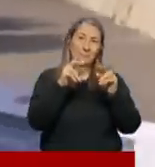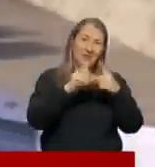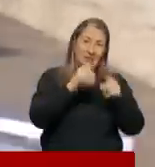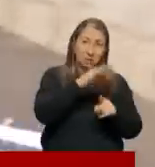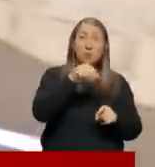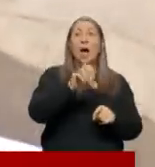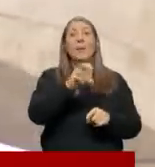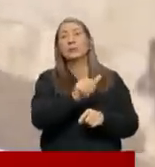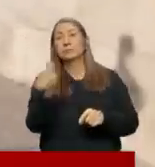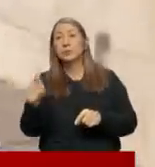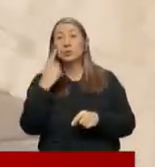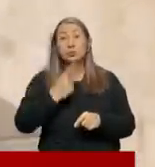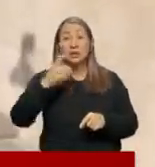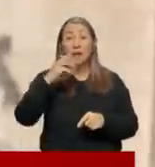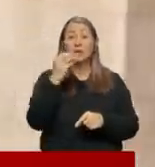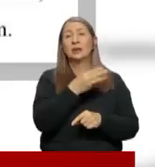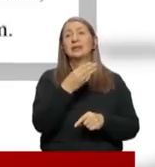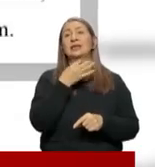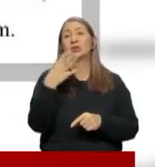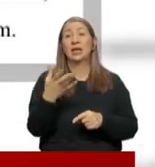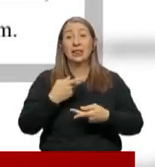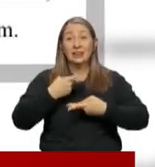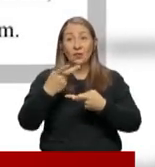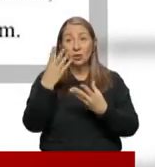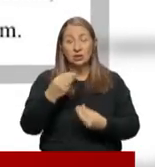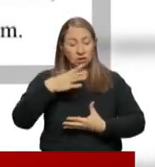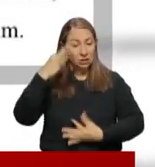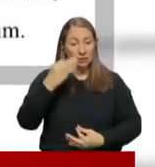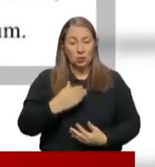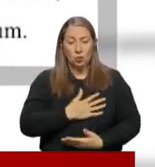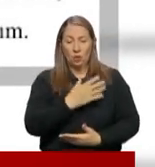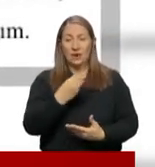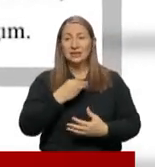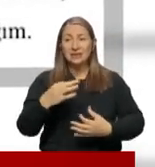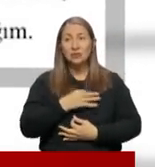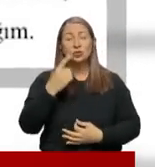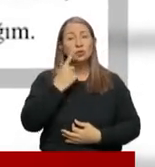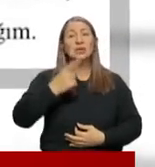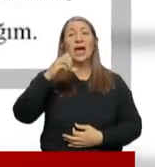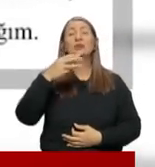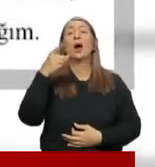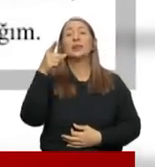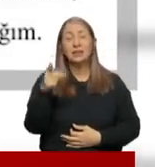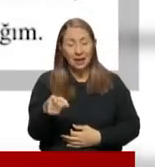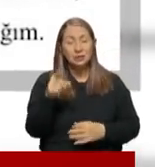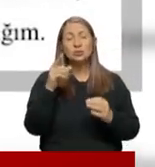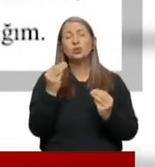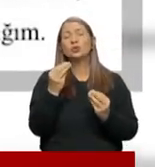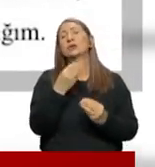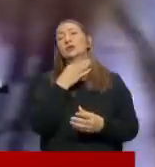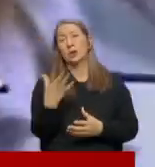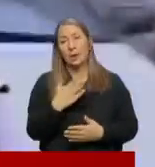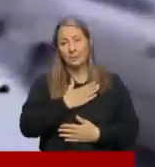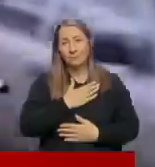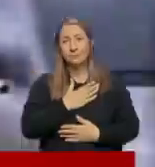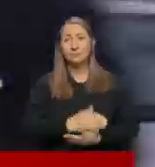de AK Parti'ye. Cumhurbaşkanı Erdoğan'a teşekkürle. Davet ederek şahsımı onurlandıran Sayın Cumhurbaşkanımız Recep Tayyip Erdoğan'a şükranlarımı